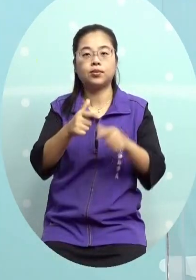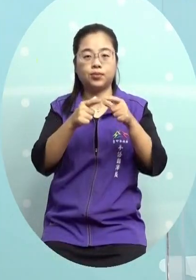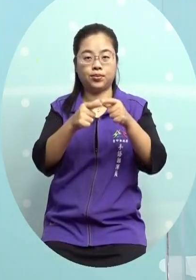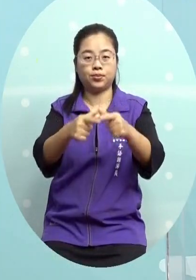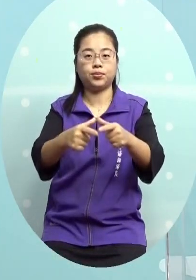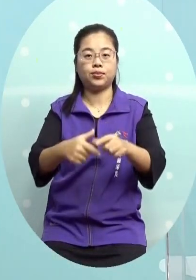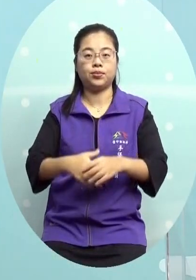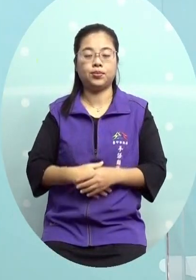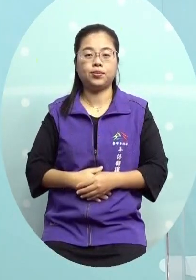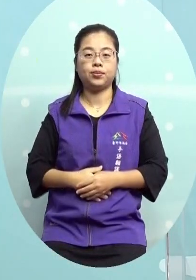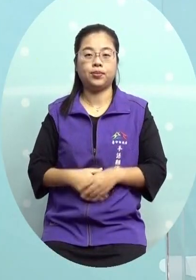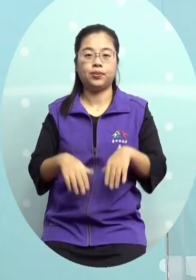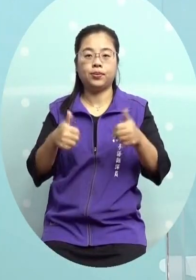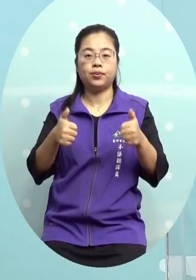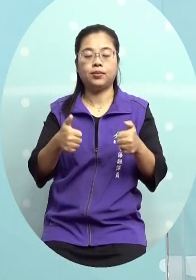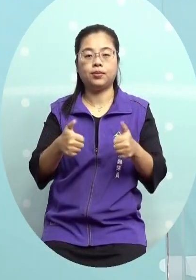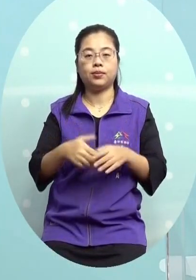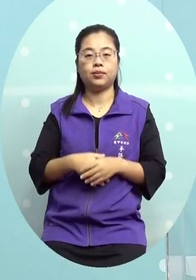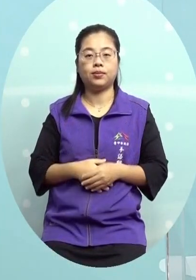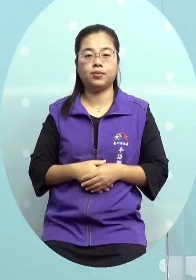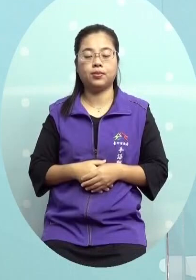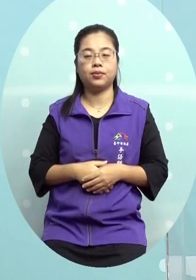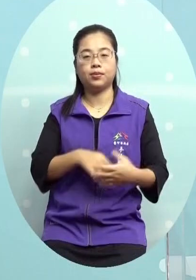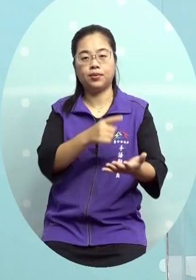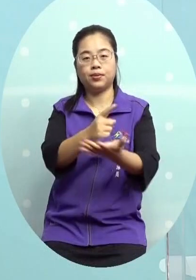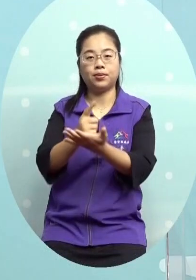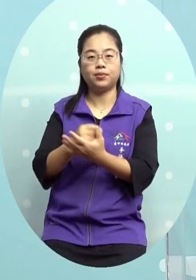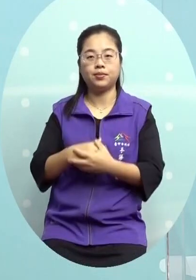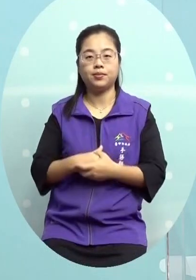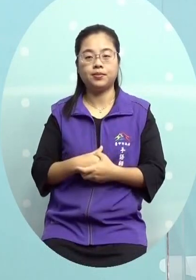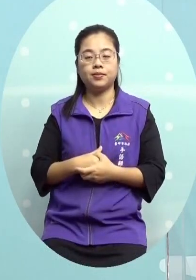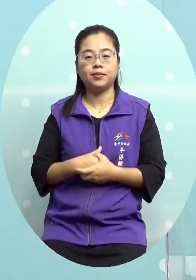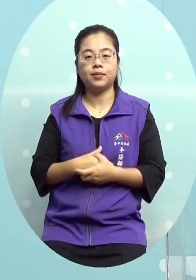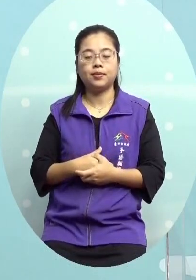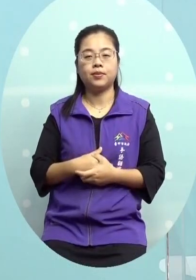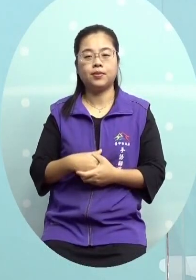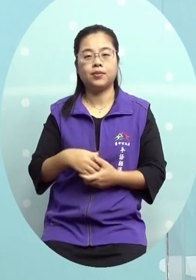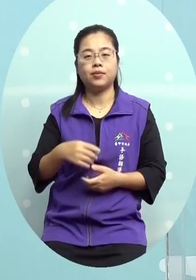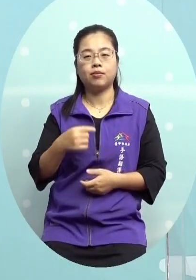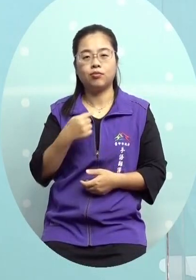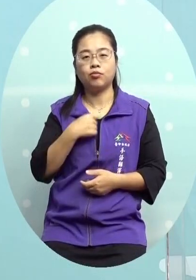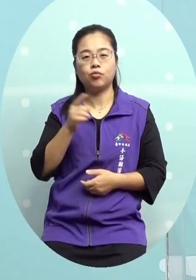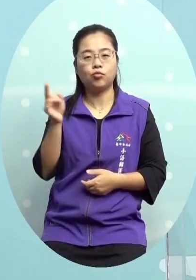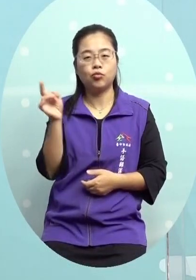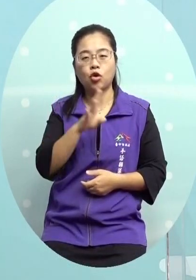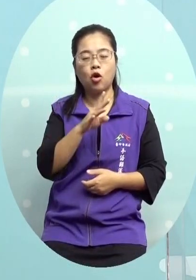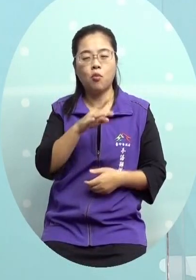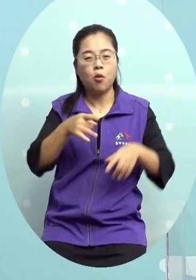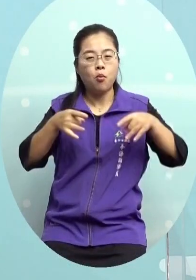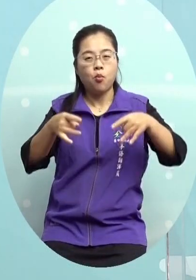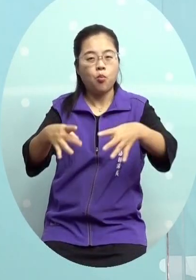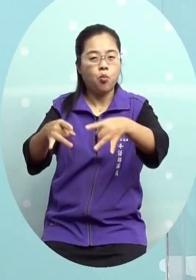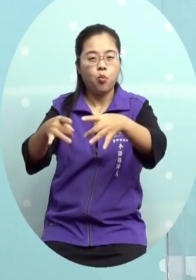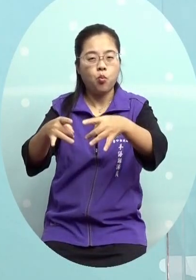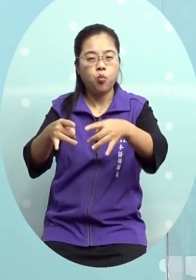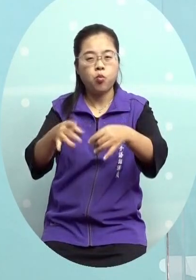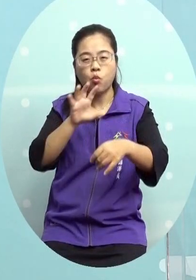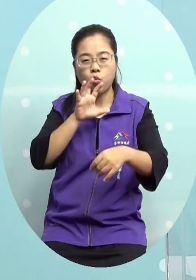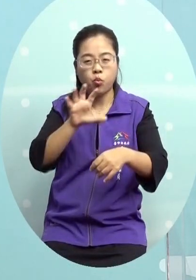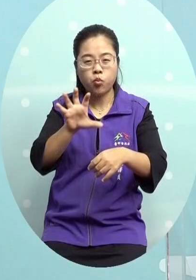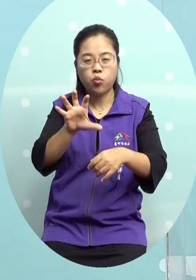分。 好，谢谢大会主席。各位来宾，宽恒从来没有口出恶言攻击任何一位